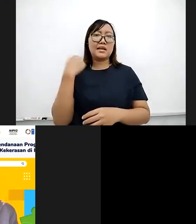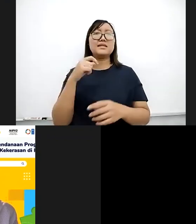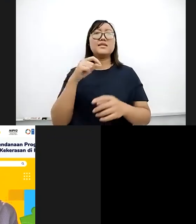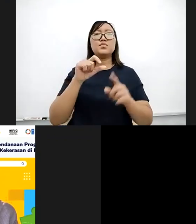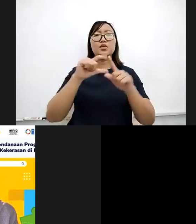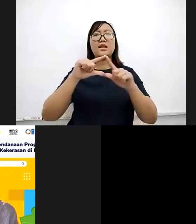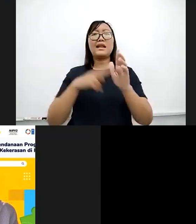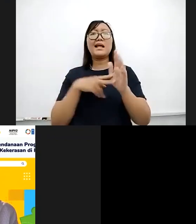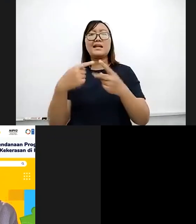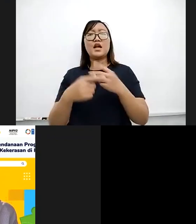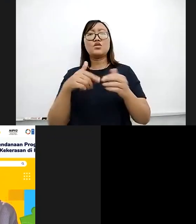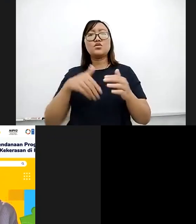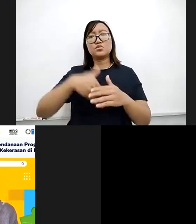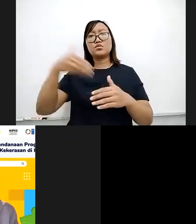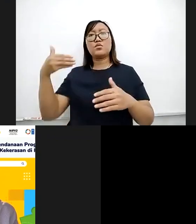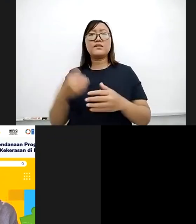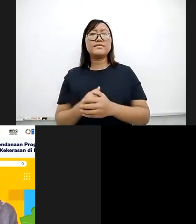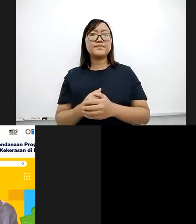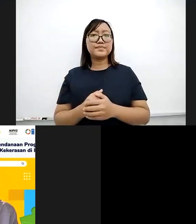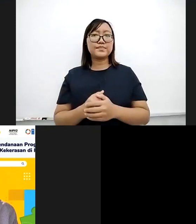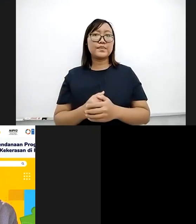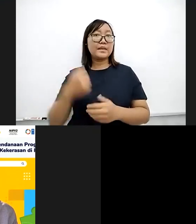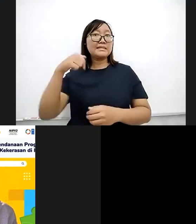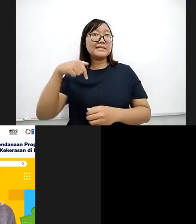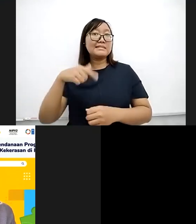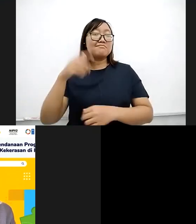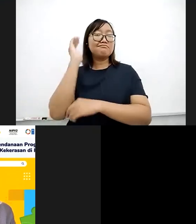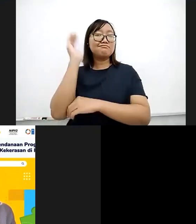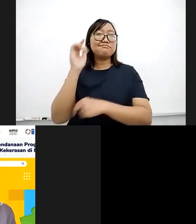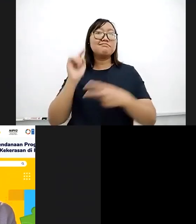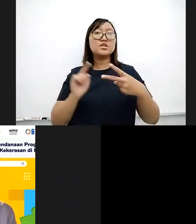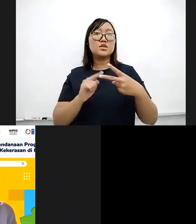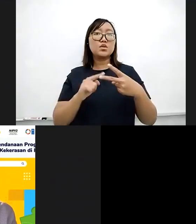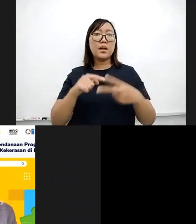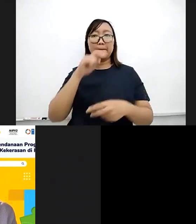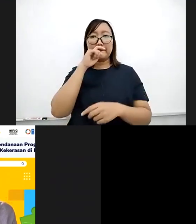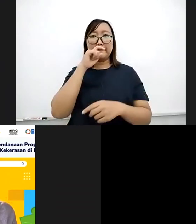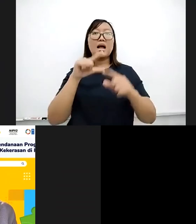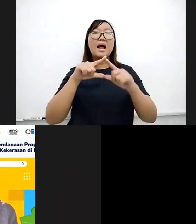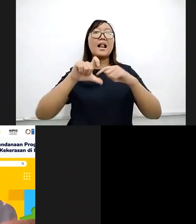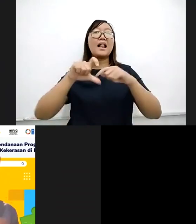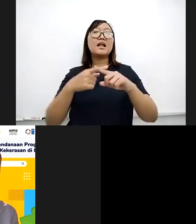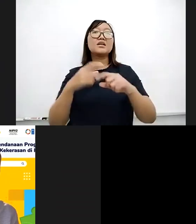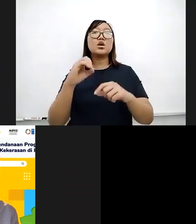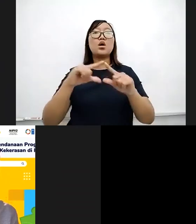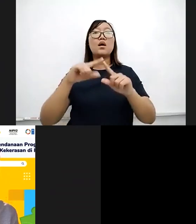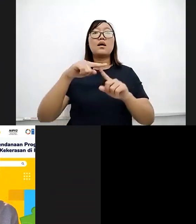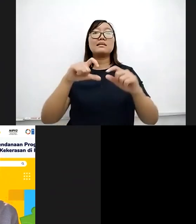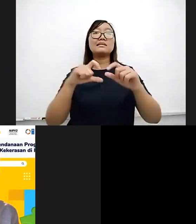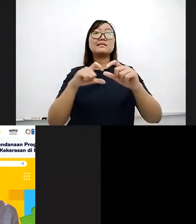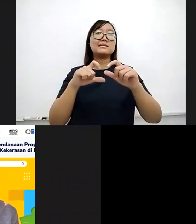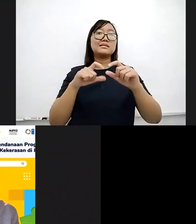room Oke pembicara yang kedua adalah Pak Alex Pak Alex beliau adalah first country